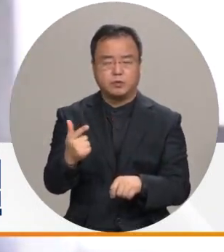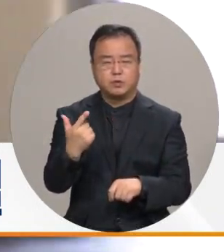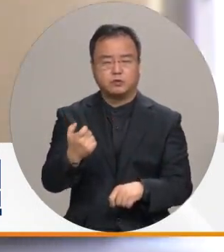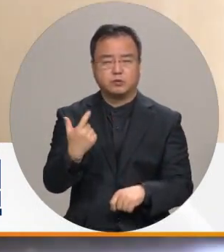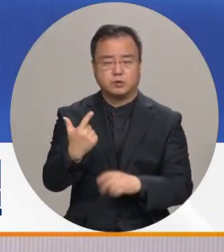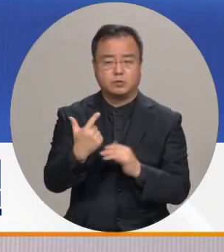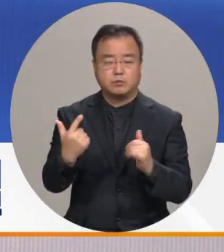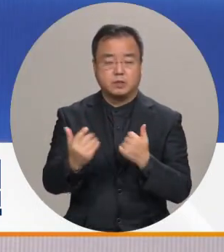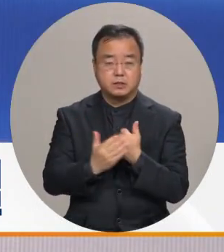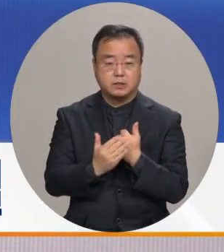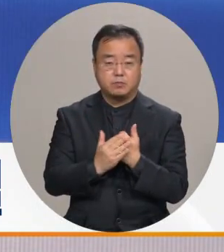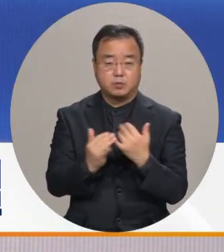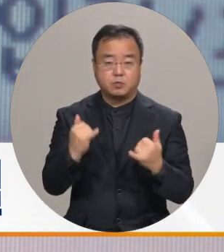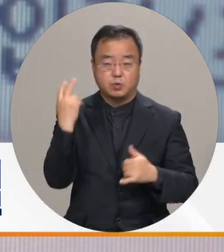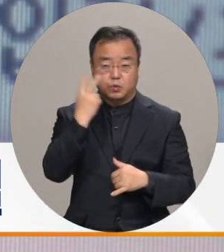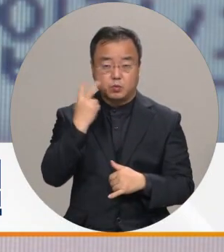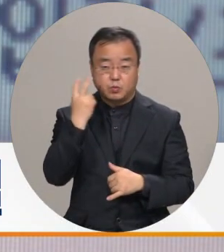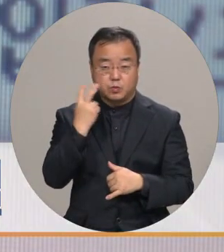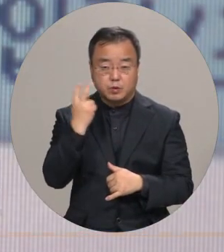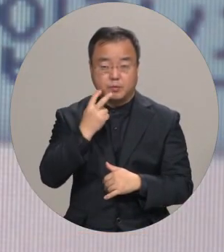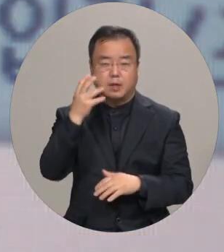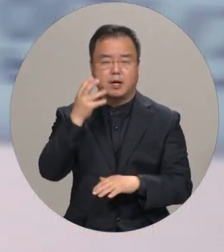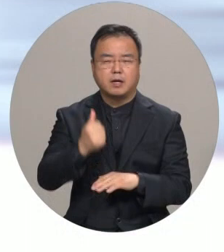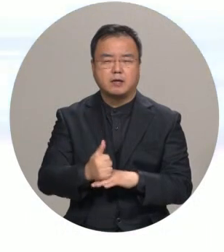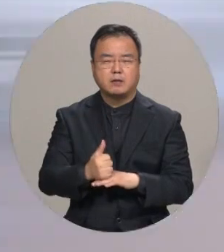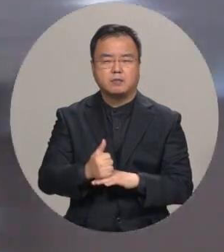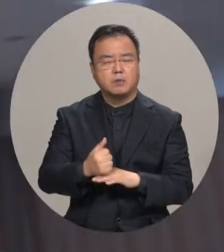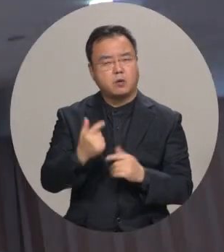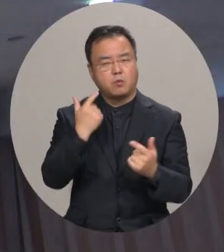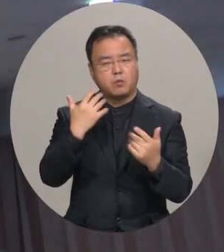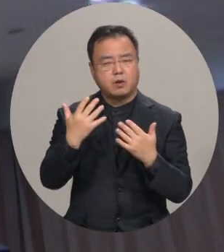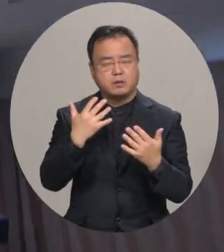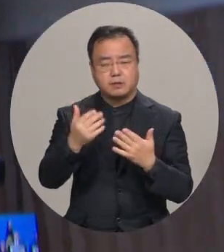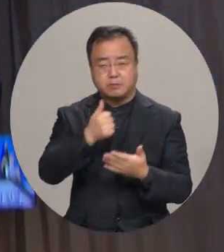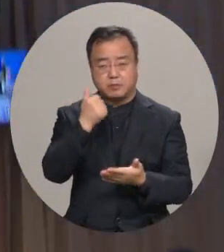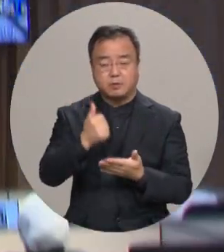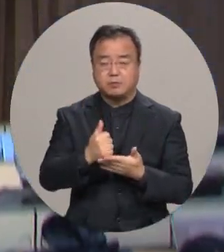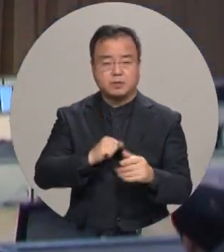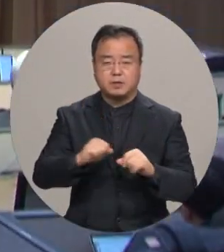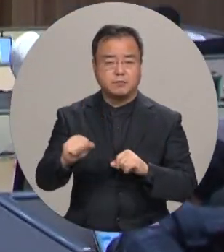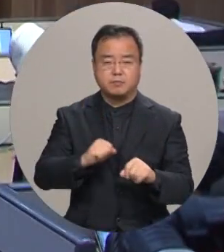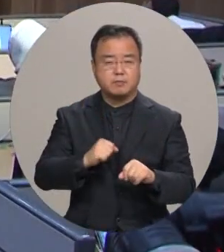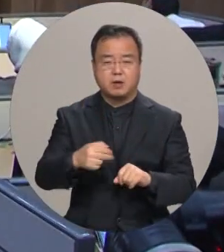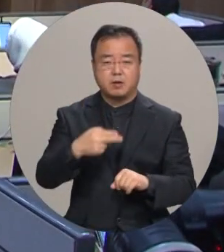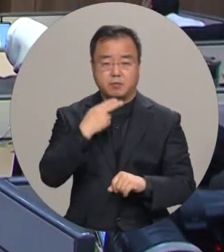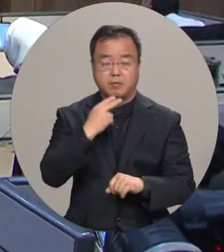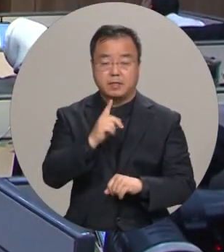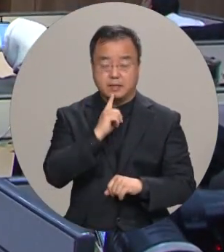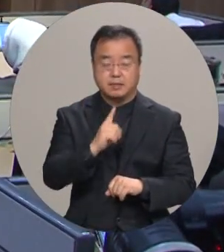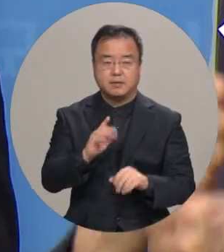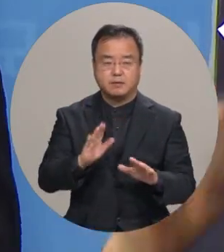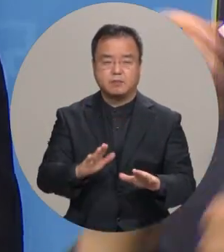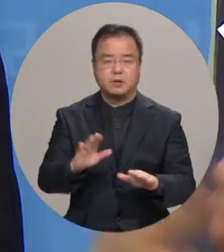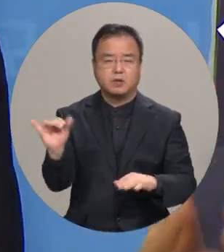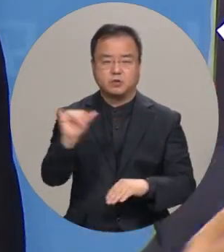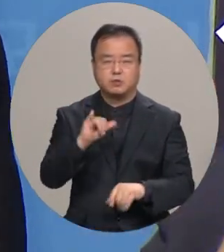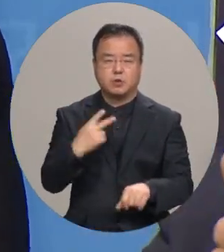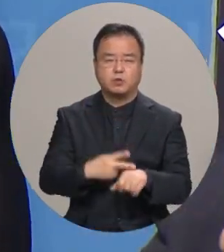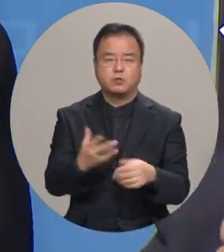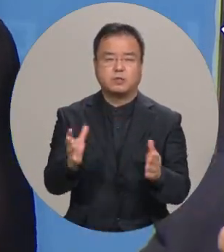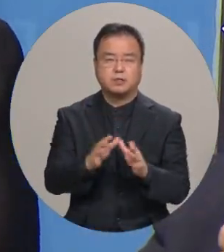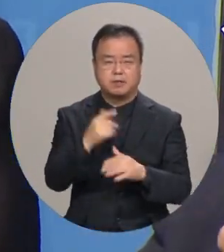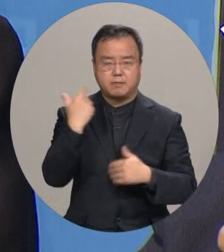진행했지만 뚜렷한 범죄 행위를 찾지 못했다는 겁니다. 이에 대해 전국의 교사와 교원단체 등은 반발하고